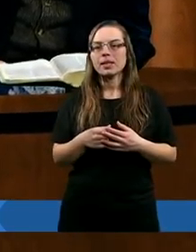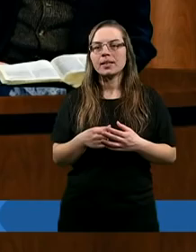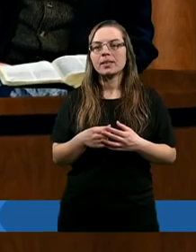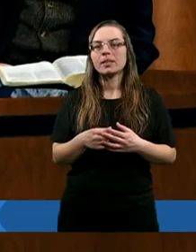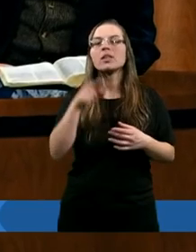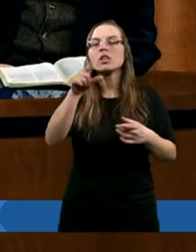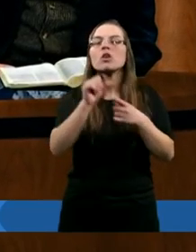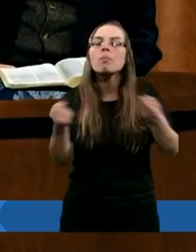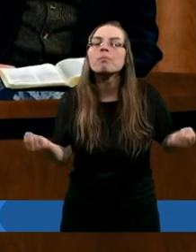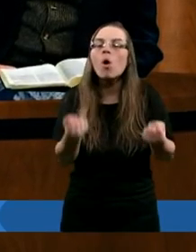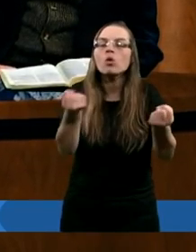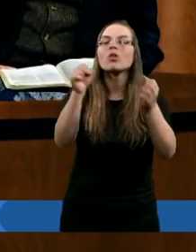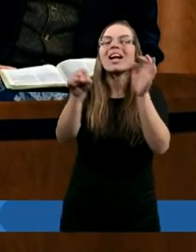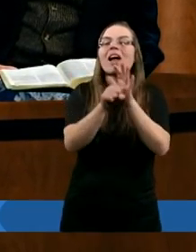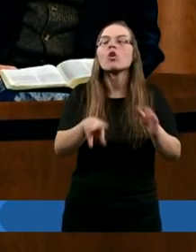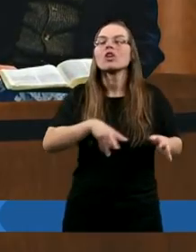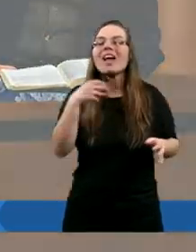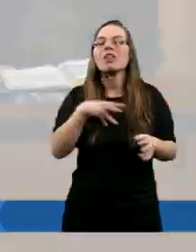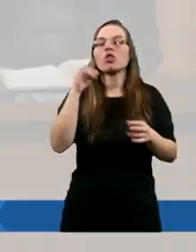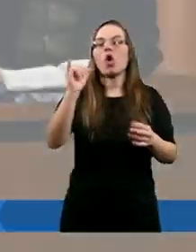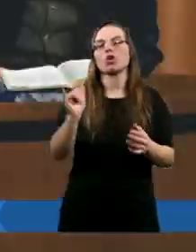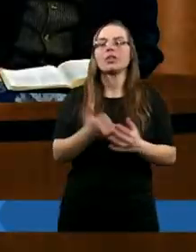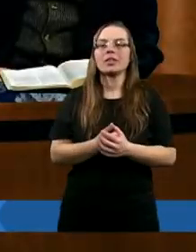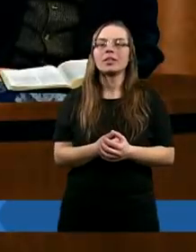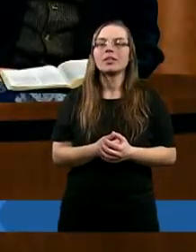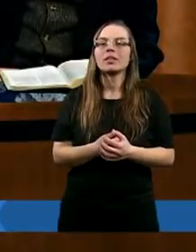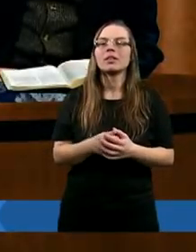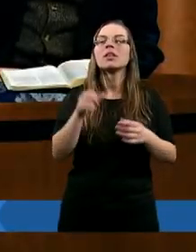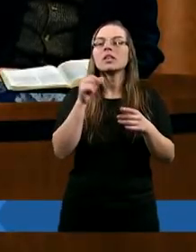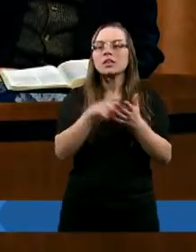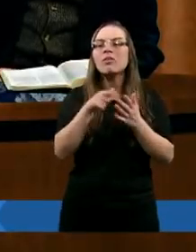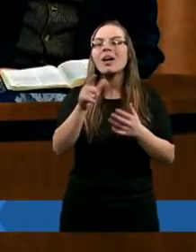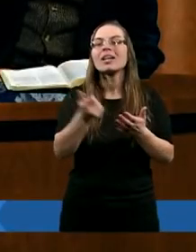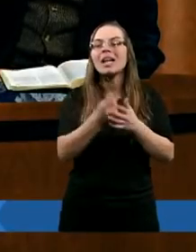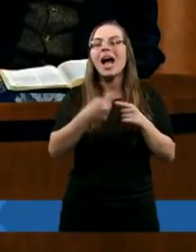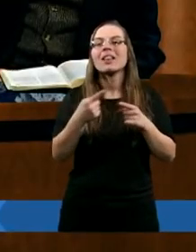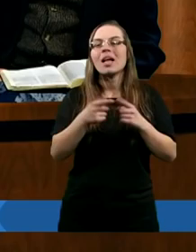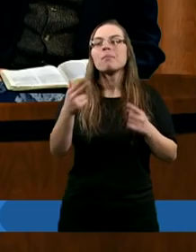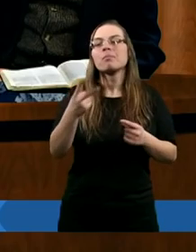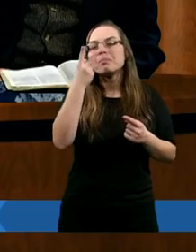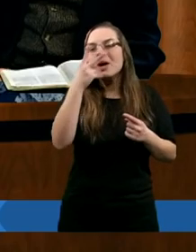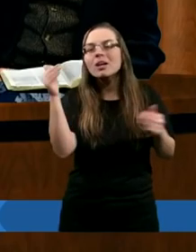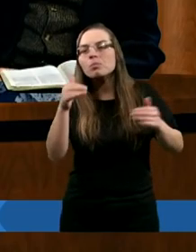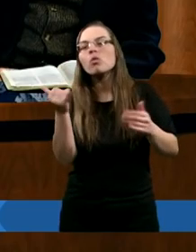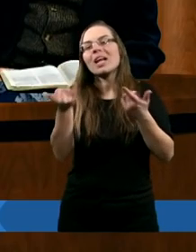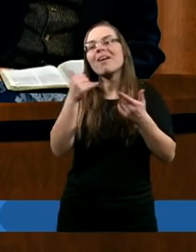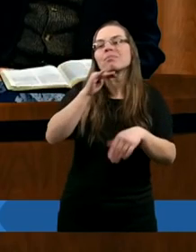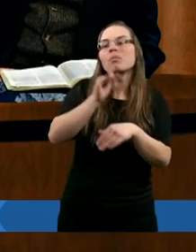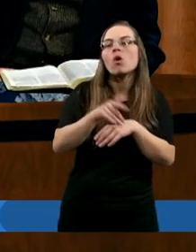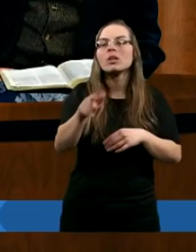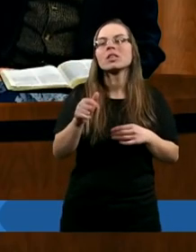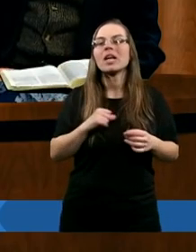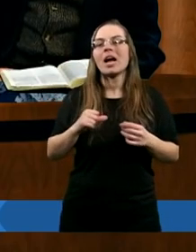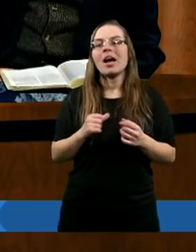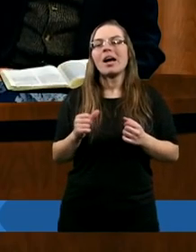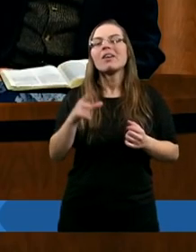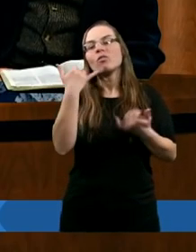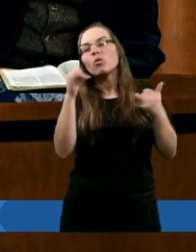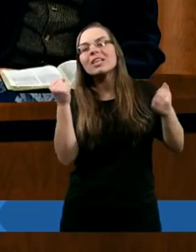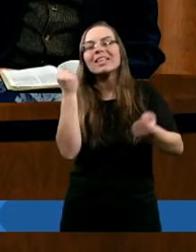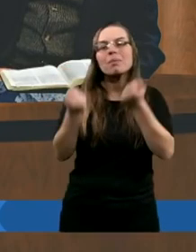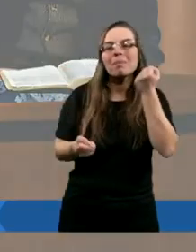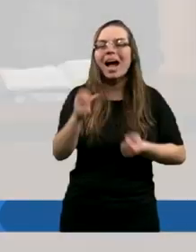W tym podążaniu do świętości? Można się zagubić. Zawsze można się zagubić w różnych